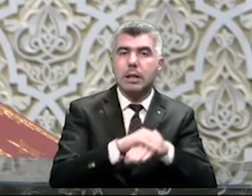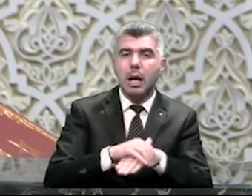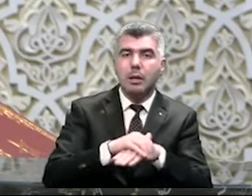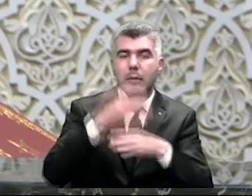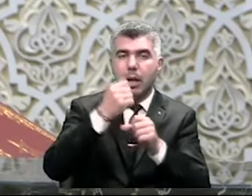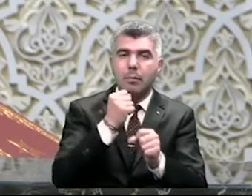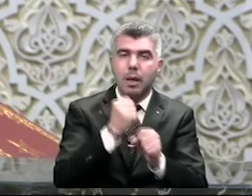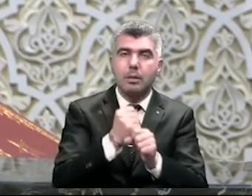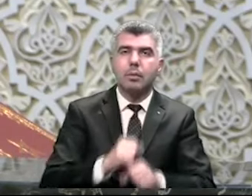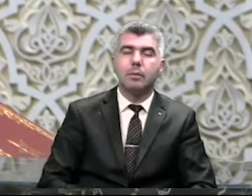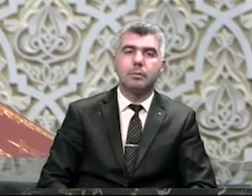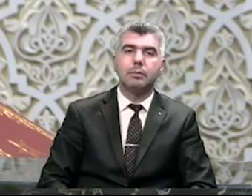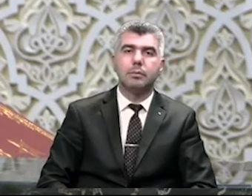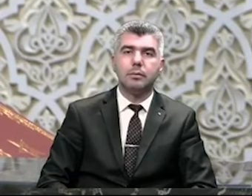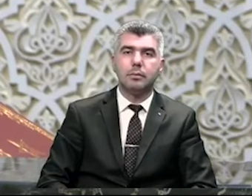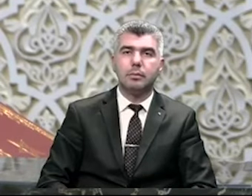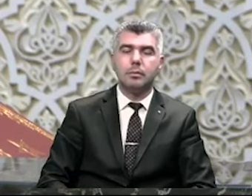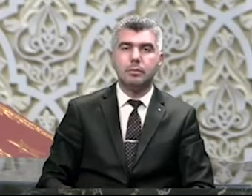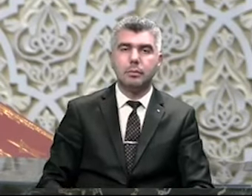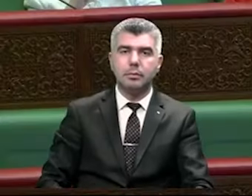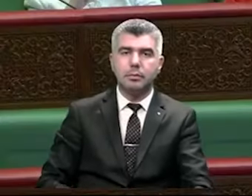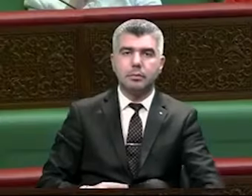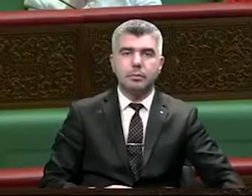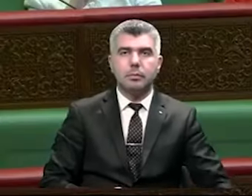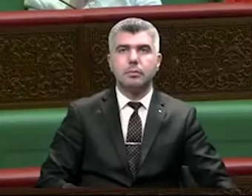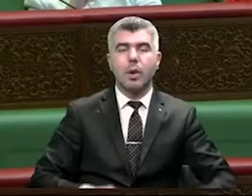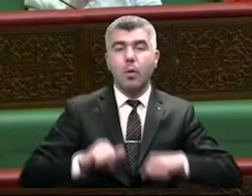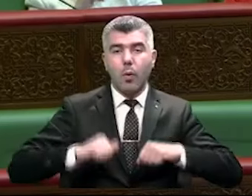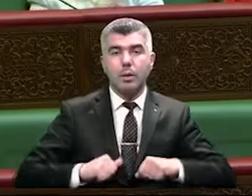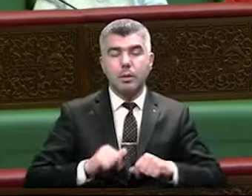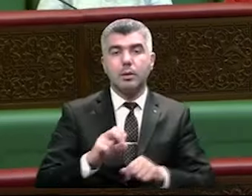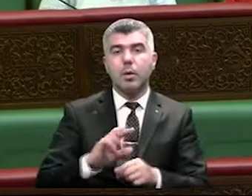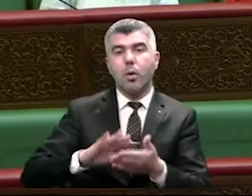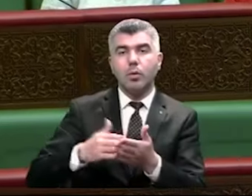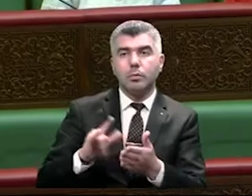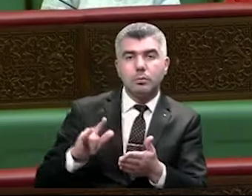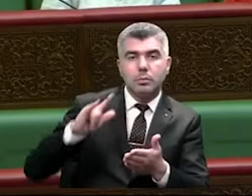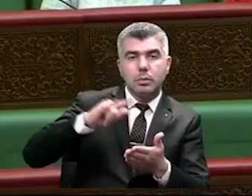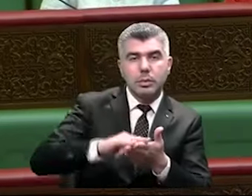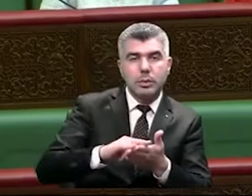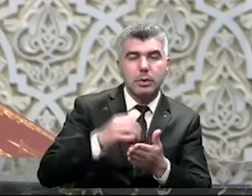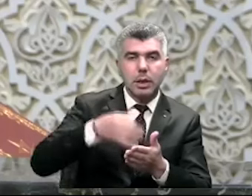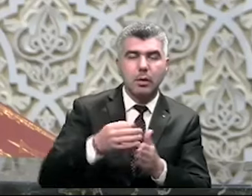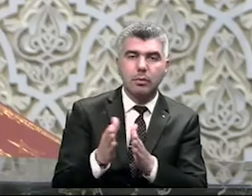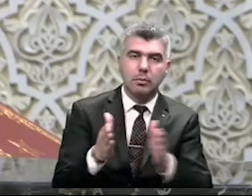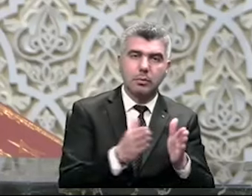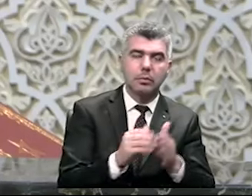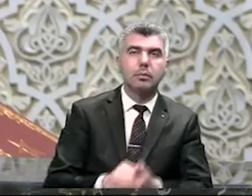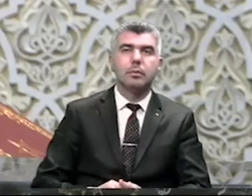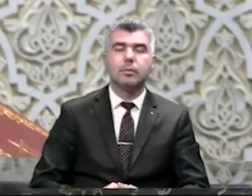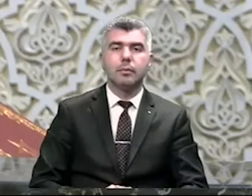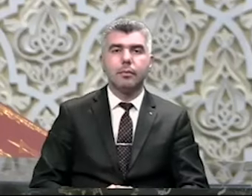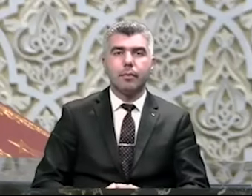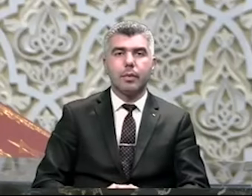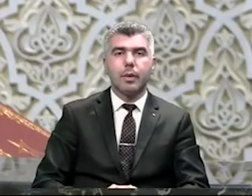الكلمه السده السؤال السي المخلول تفضل السيد الوزير عن جوده خدمات النقل الجوي نسائلكم شكرا شكرا السيد المستشار المحترم